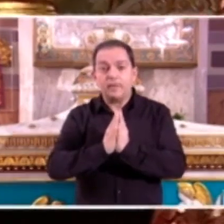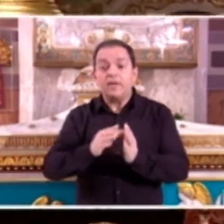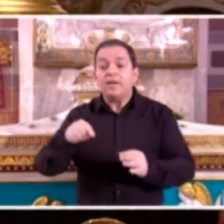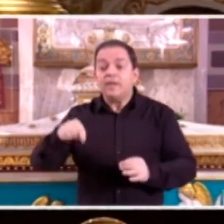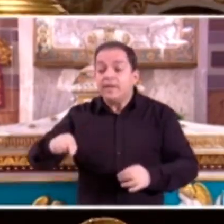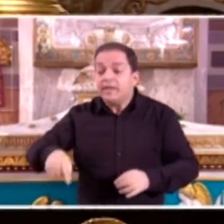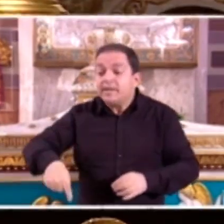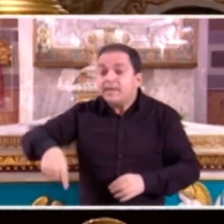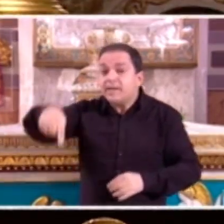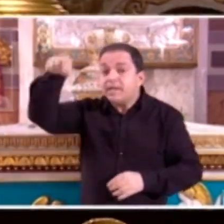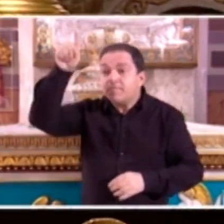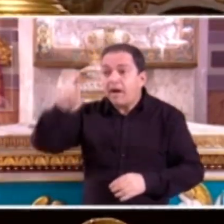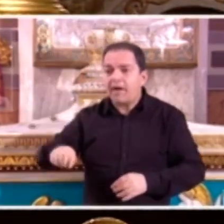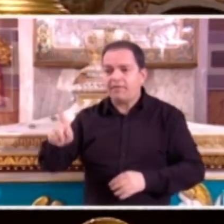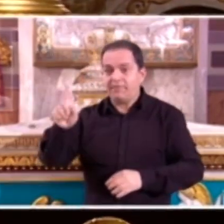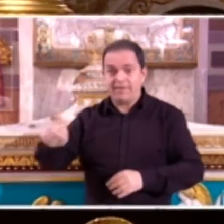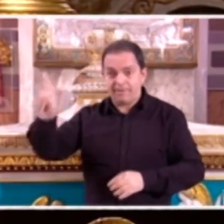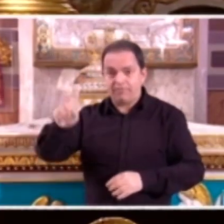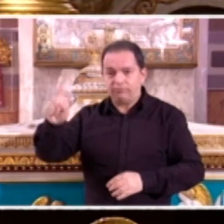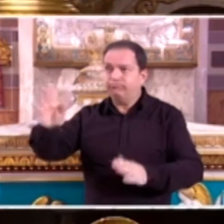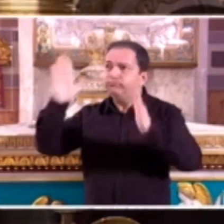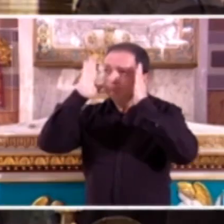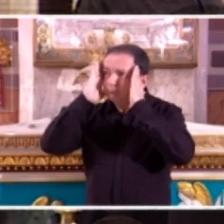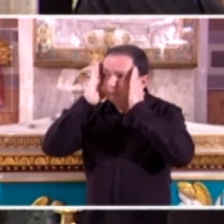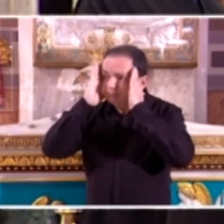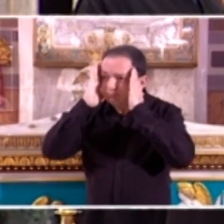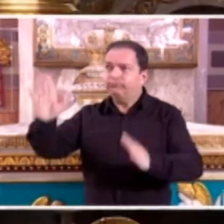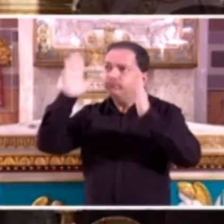Αμήν. Αυτή η μέρα Κυρίου